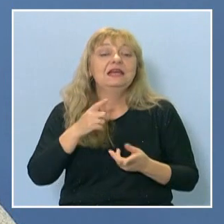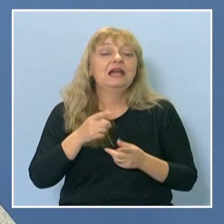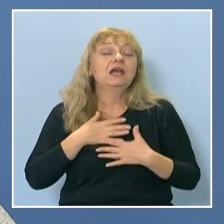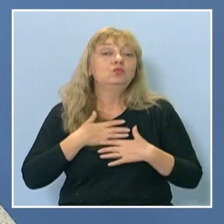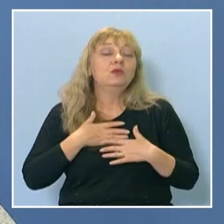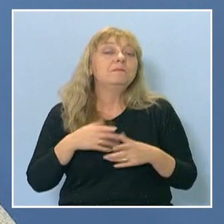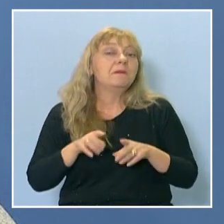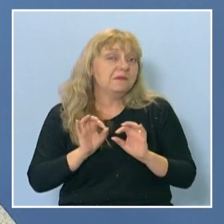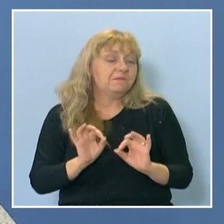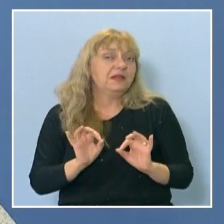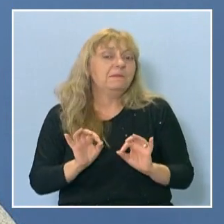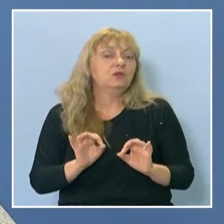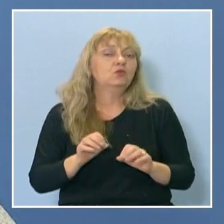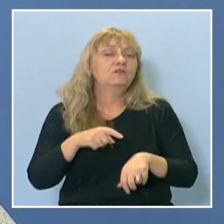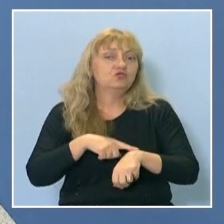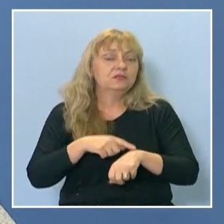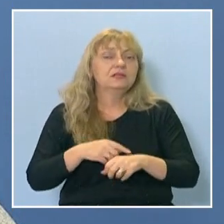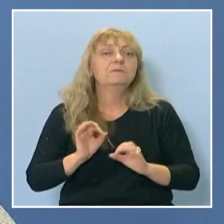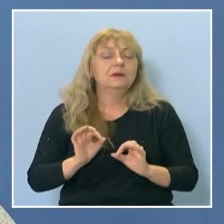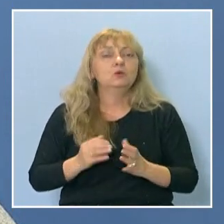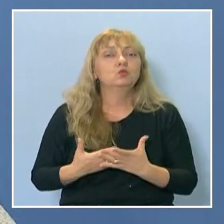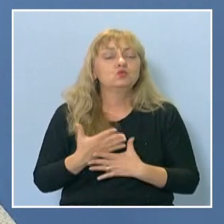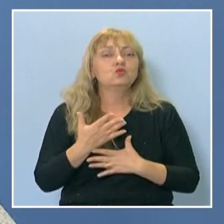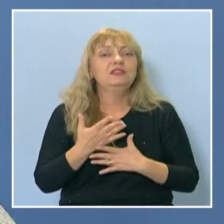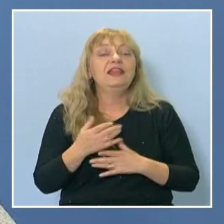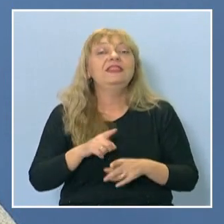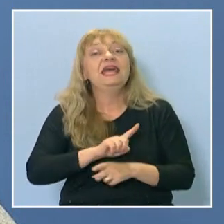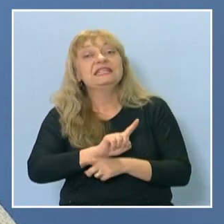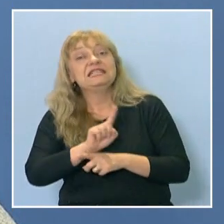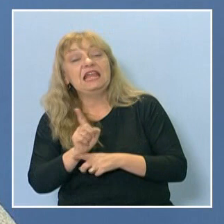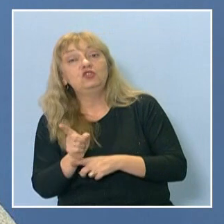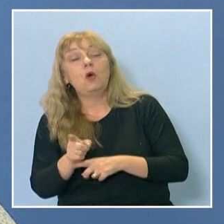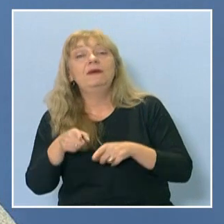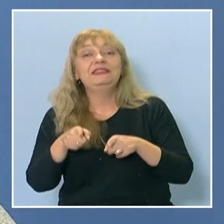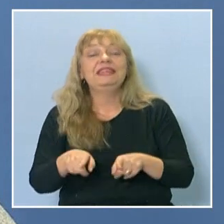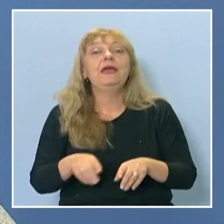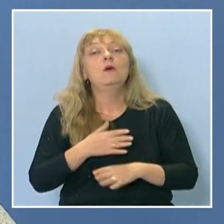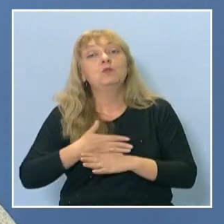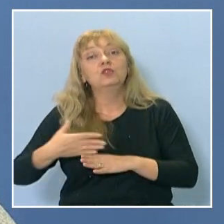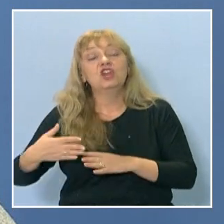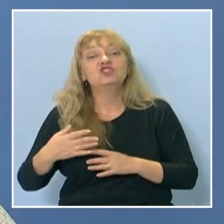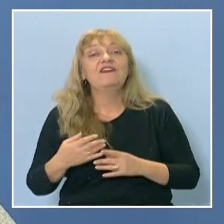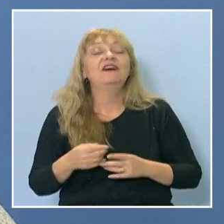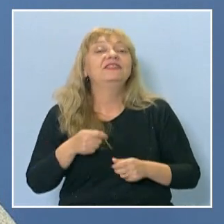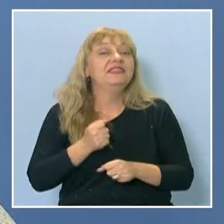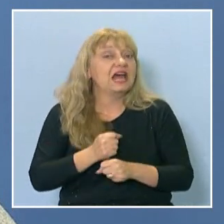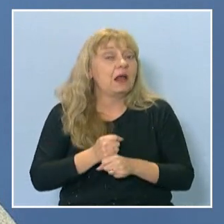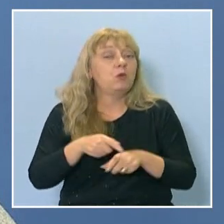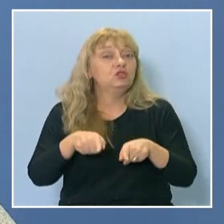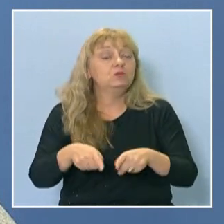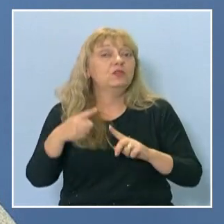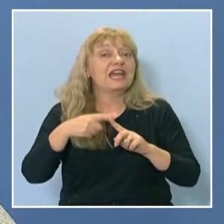имаме освен сутрешните занимания, в следобед те продължават да се занимават по темата, само че вече всеки